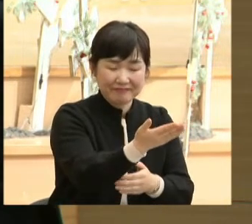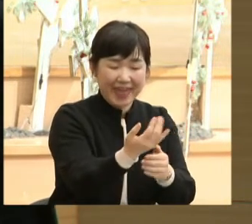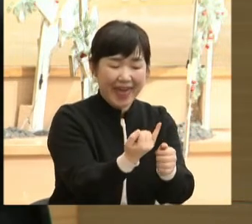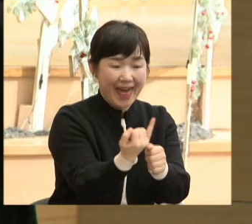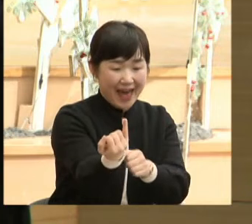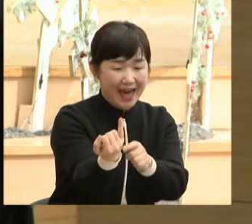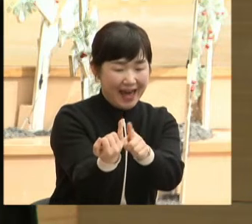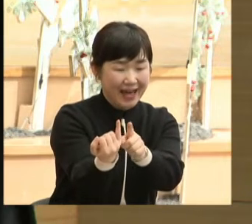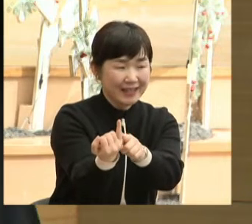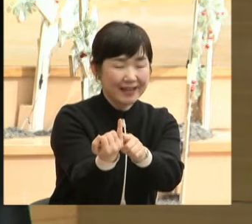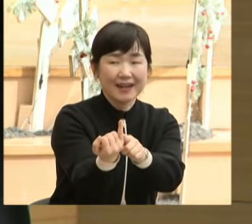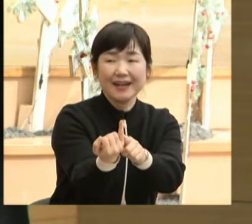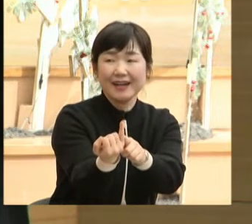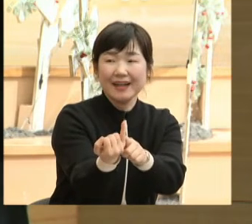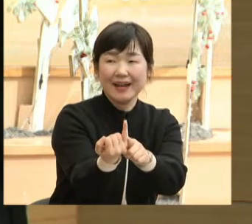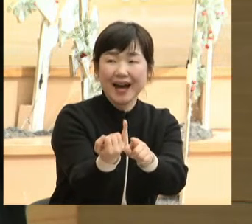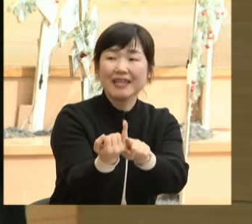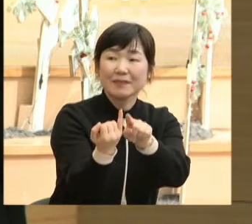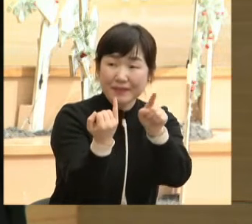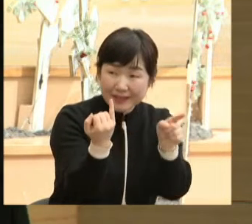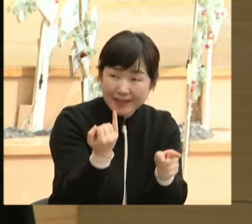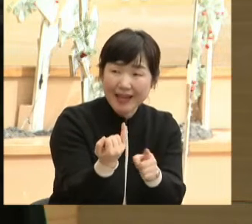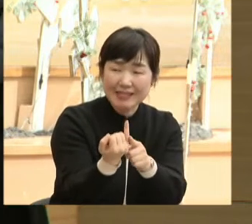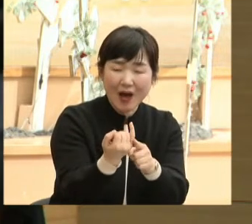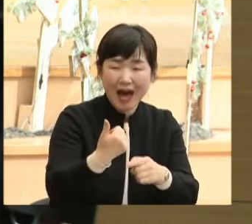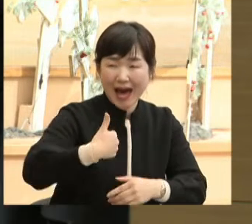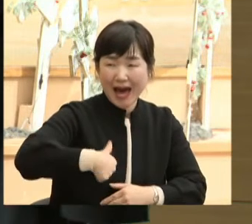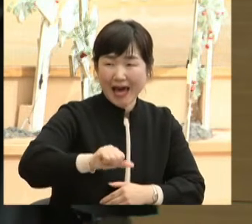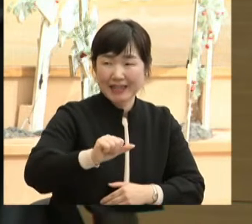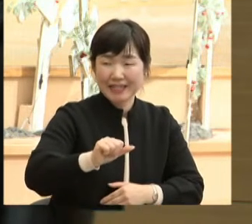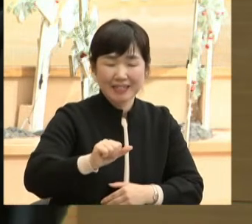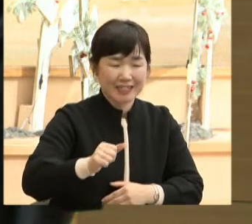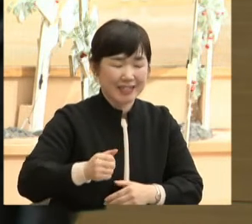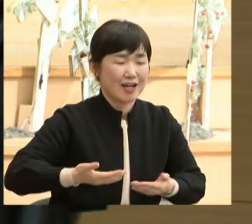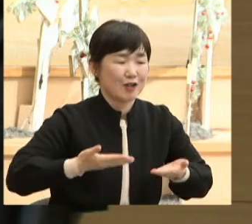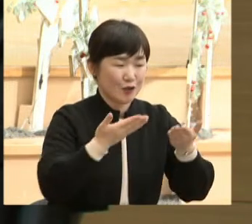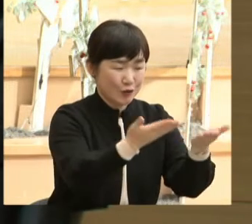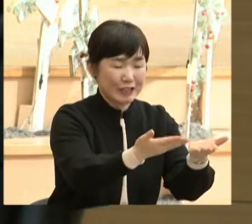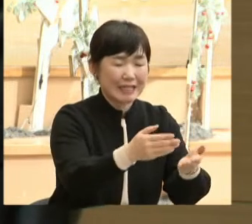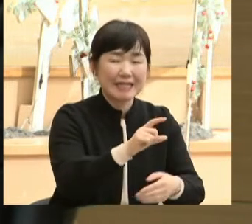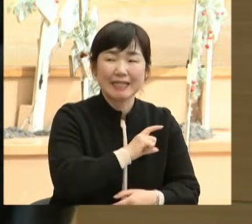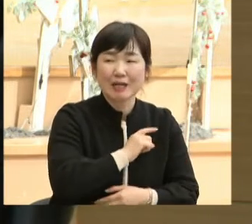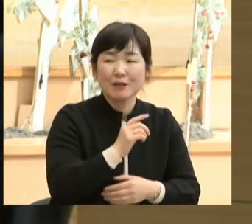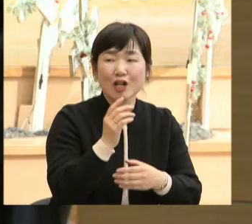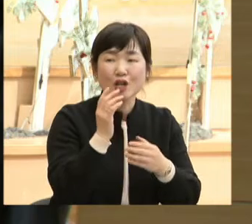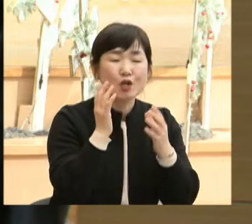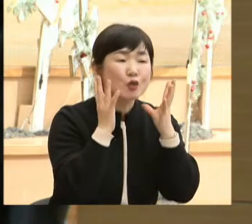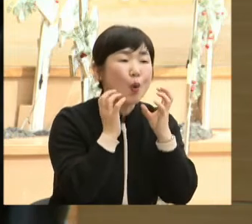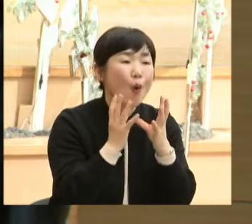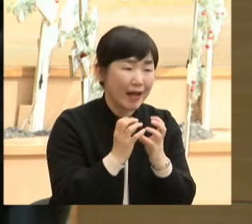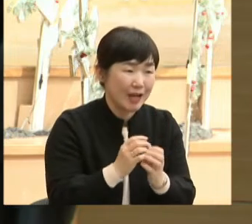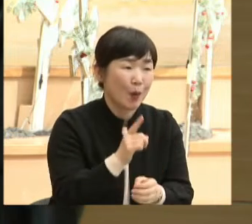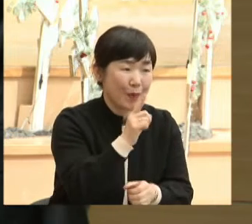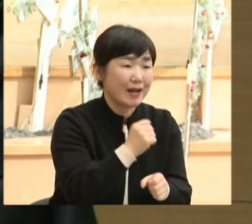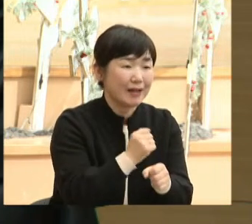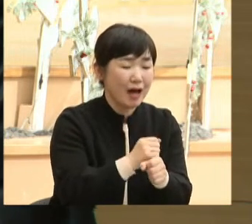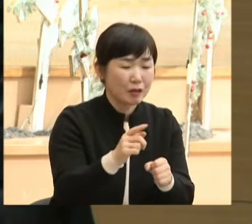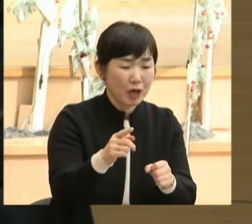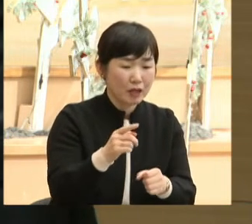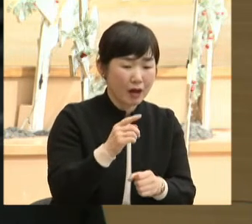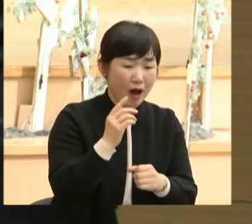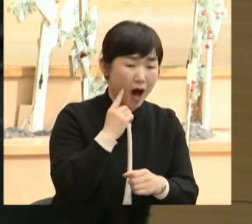엘리사벳 내게 아들을 낳으리니 이름을 요한이라 하나 기도를 못 했단 말이에요